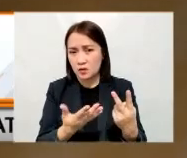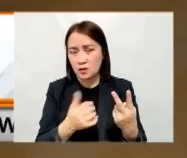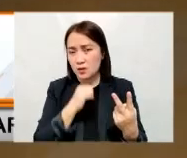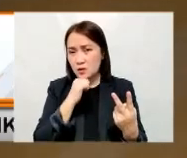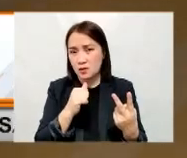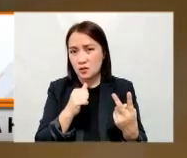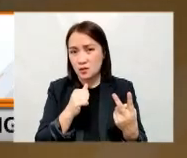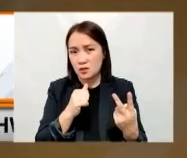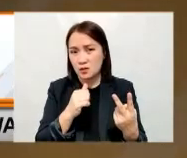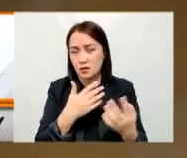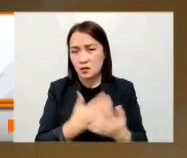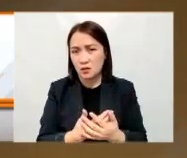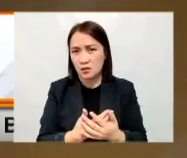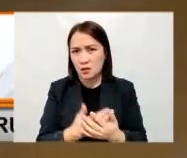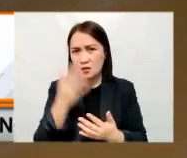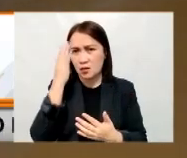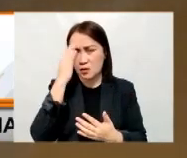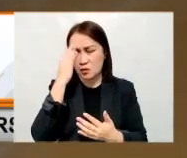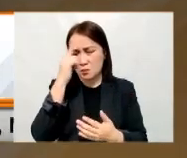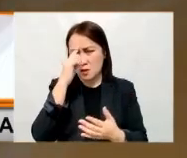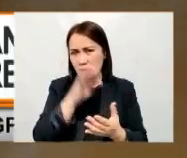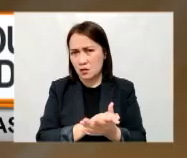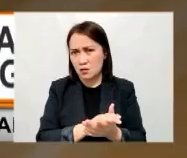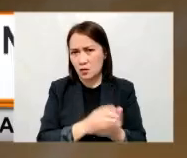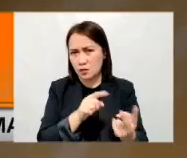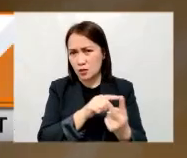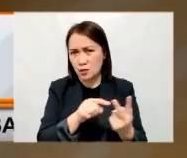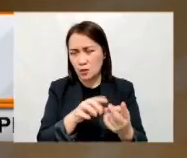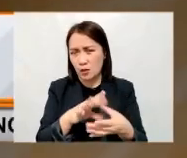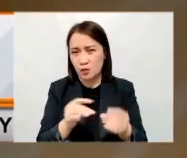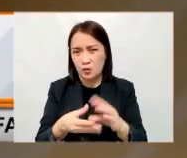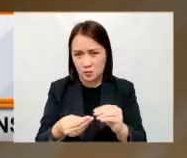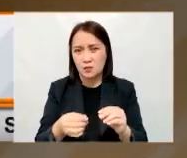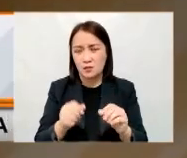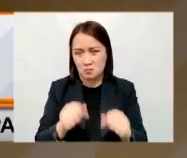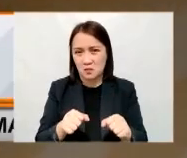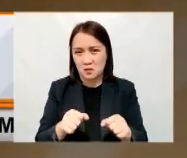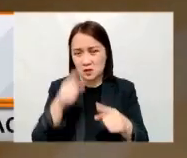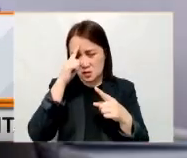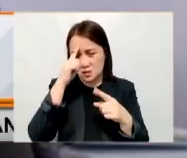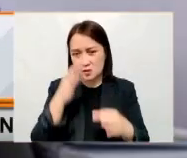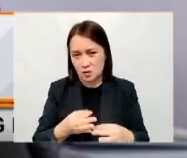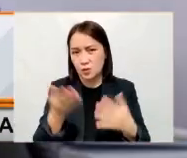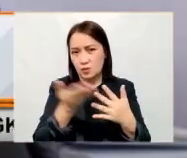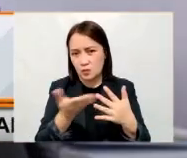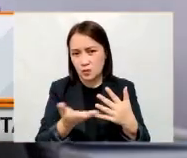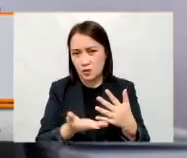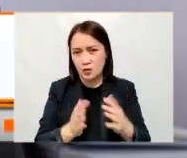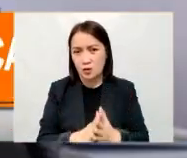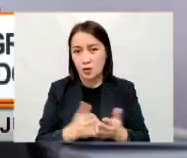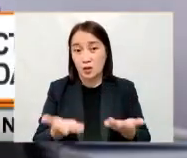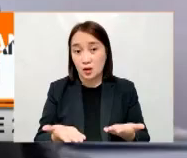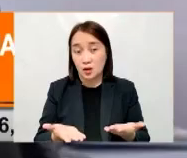Animal Kingdom Foundation sa kwento ng magkapatid at desidido silang magsampa ng reklamo. Ano ba naman ba yung kumuha sila